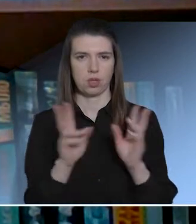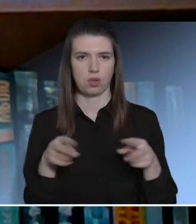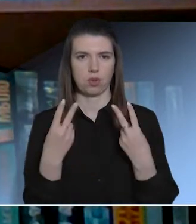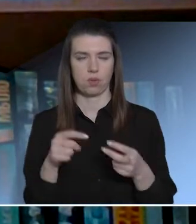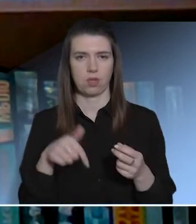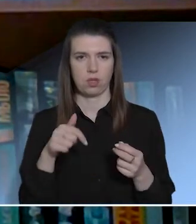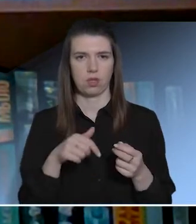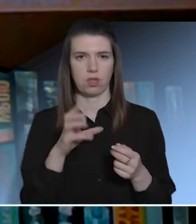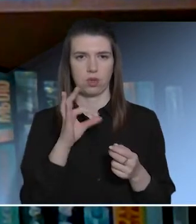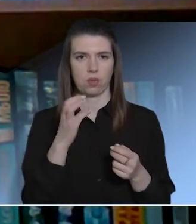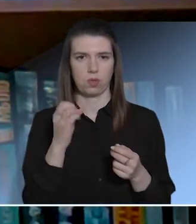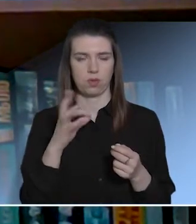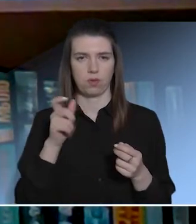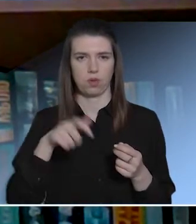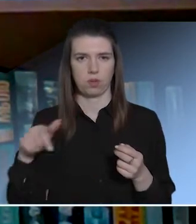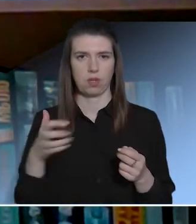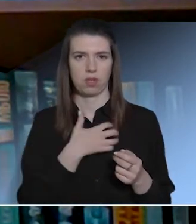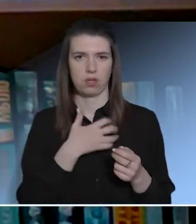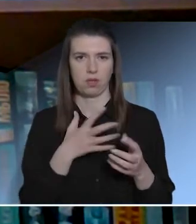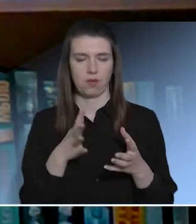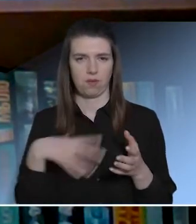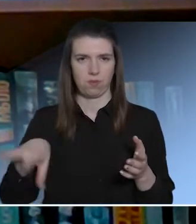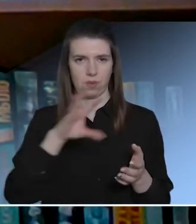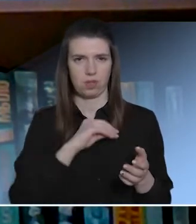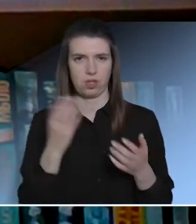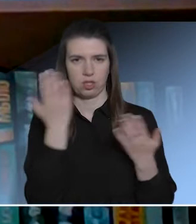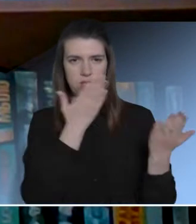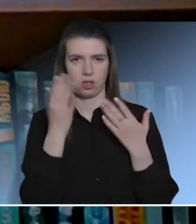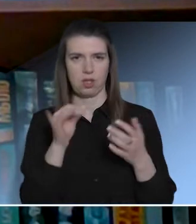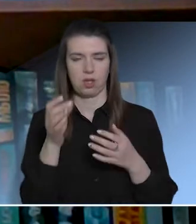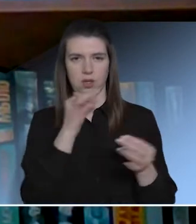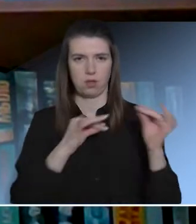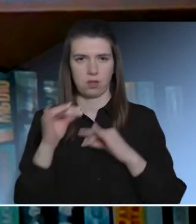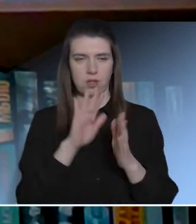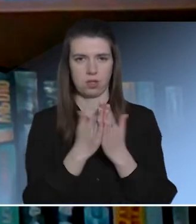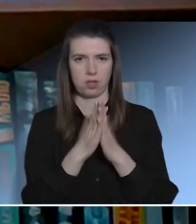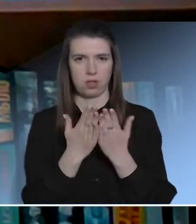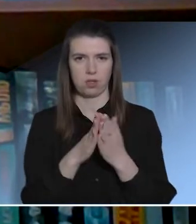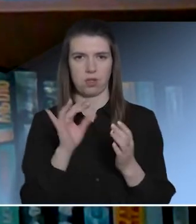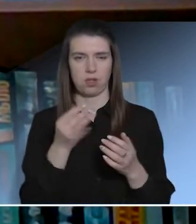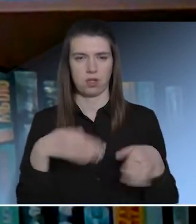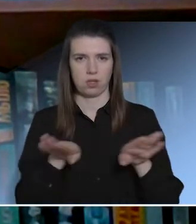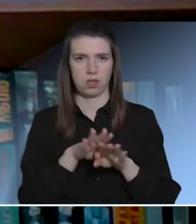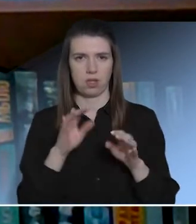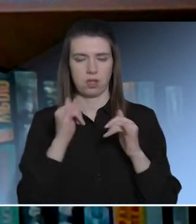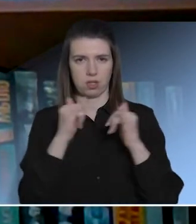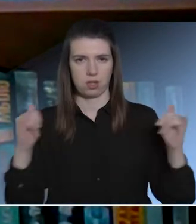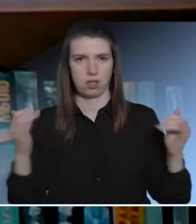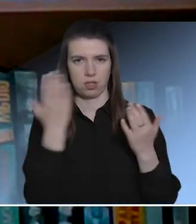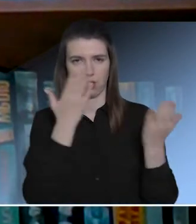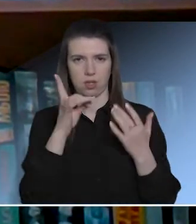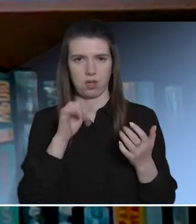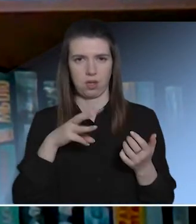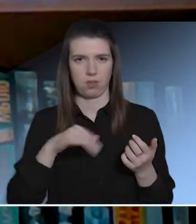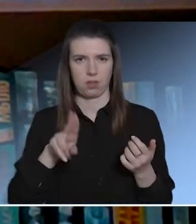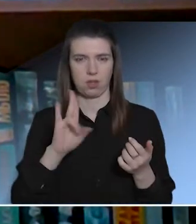Книжный клуб – это сообщество людей, которые хотят вместе читать и обсуждать книгу, и также расширять свои